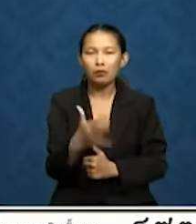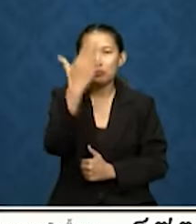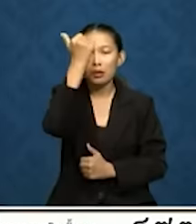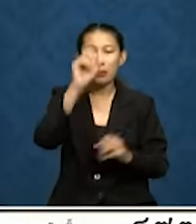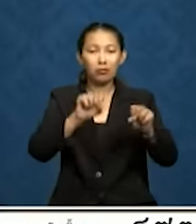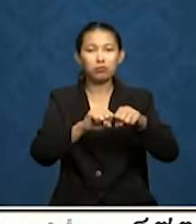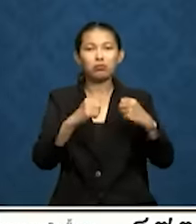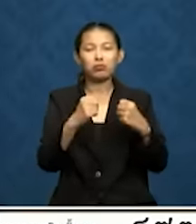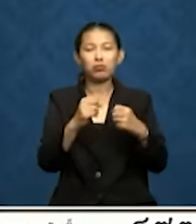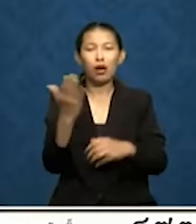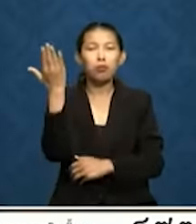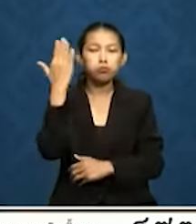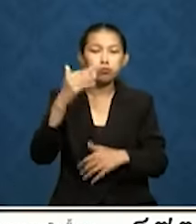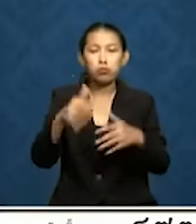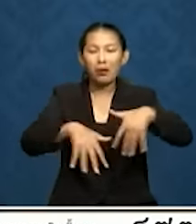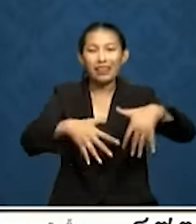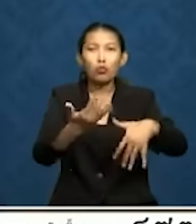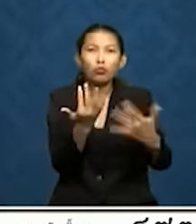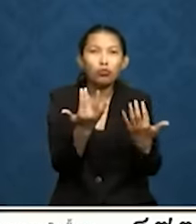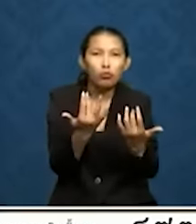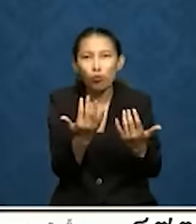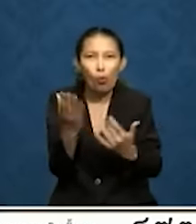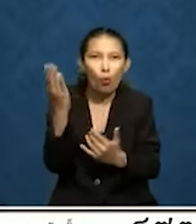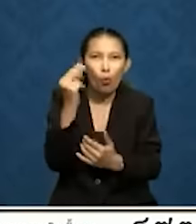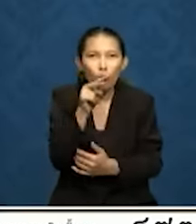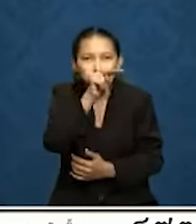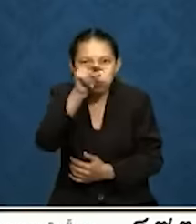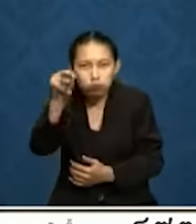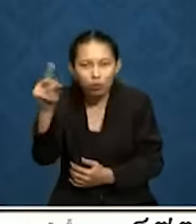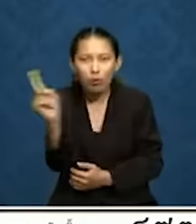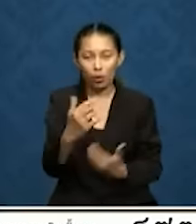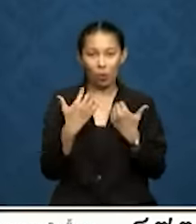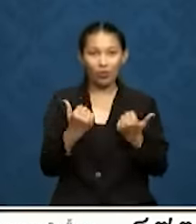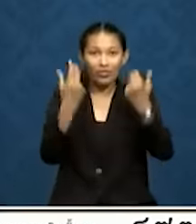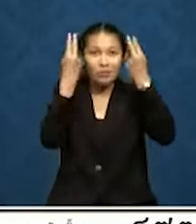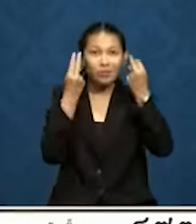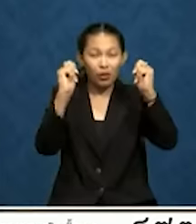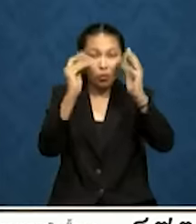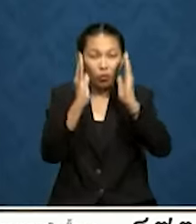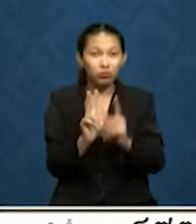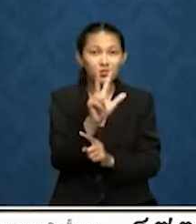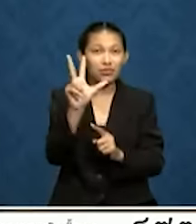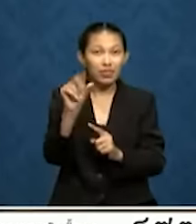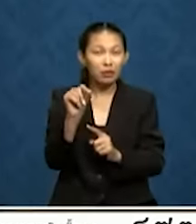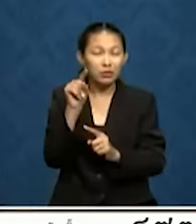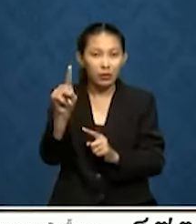อกรอฟังเราอยู่ครับรอจดจ้องดูอยู่ว่าวันนี้นายกรัฐมนตรีคนที่31เป็น